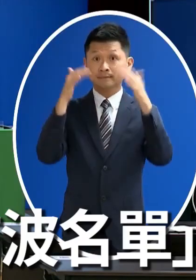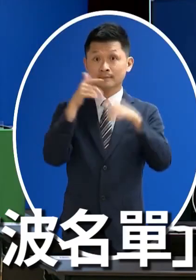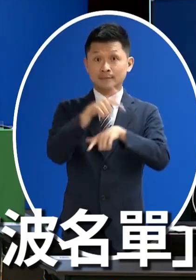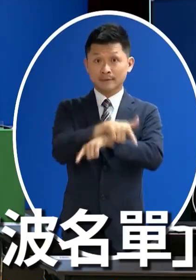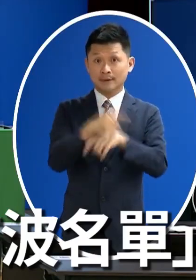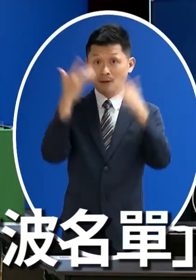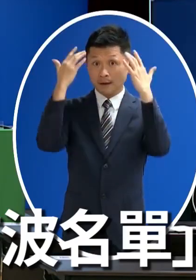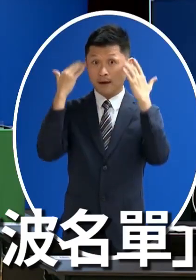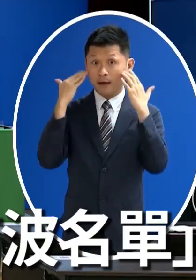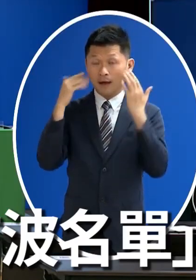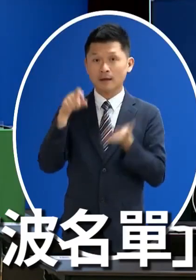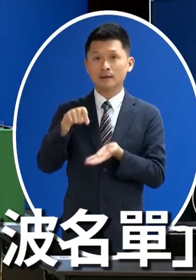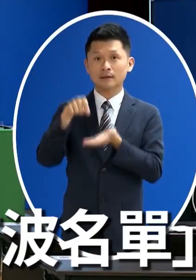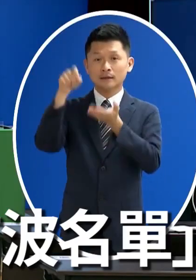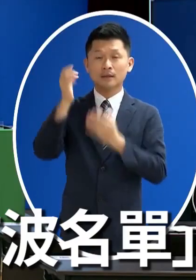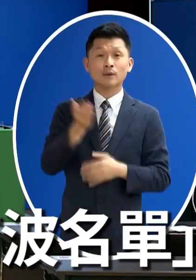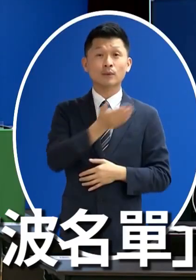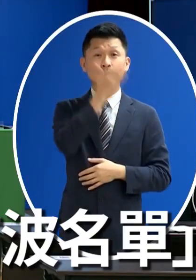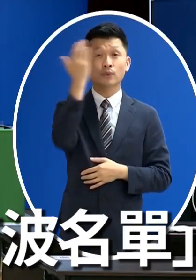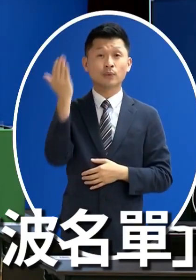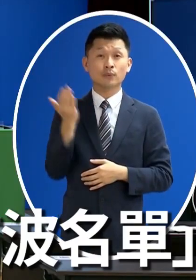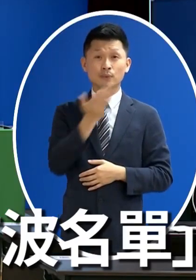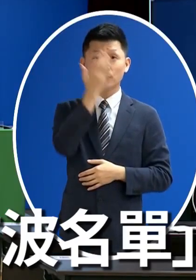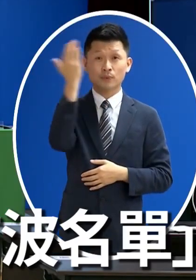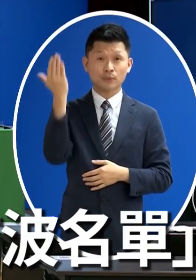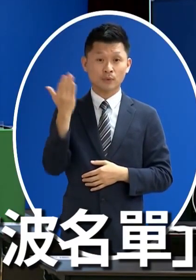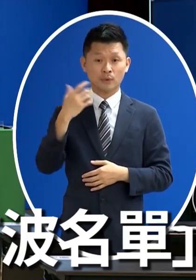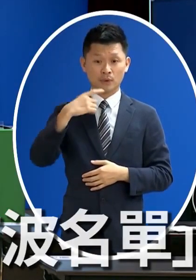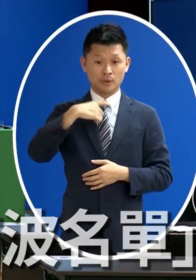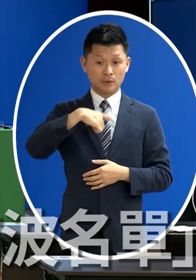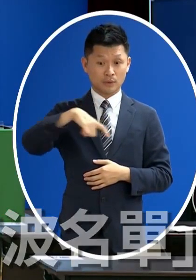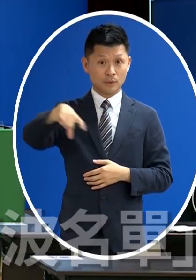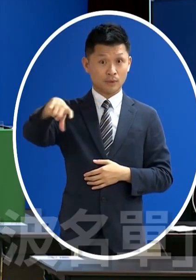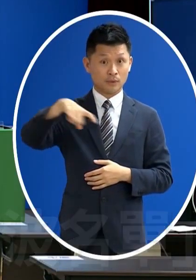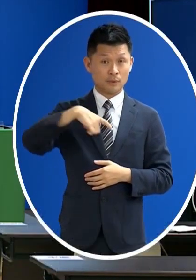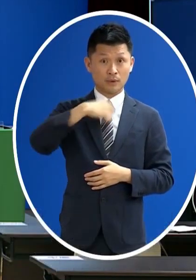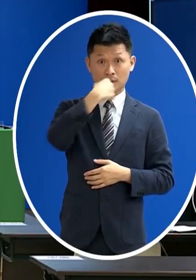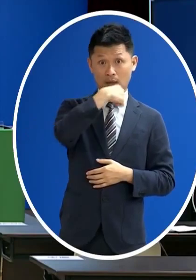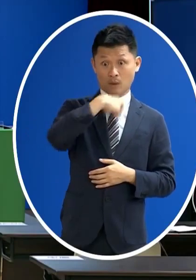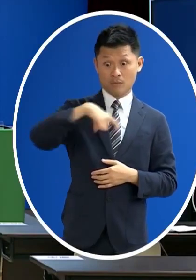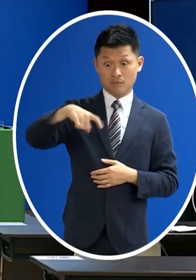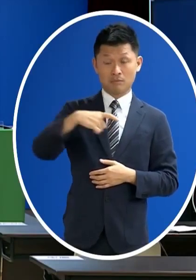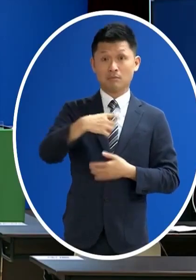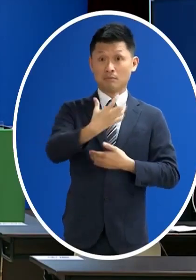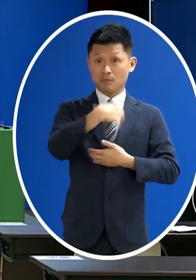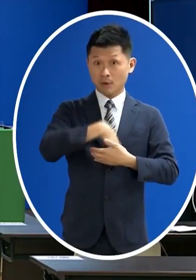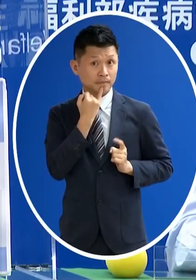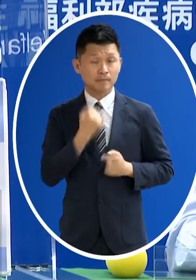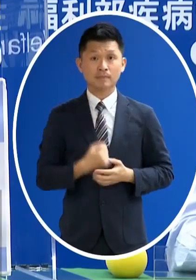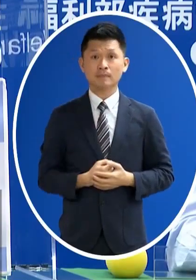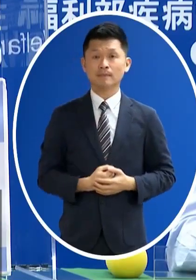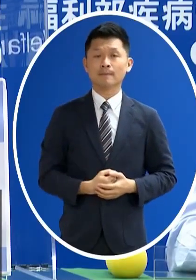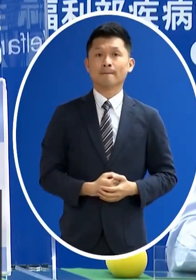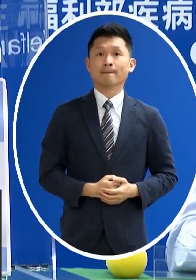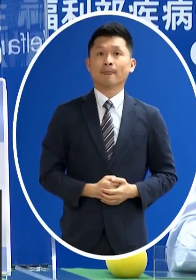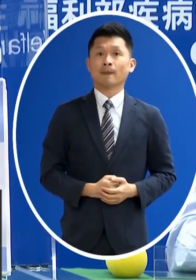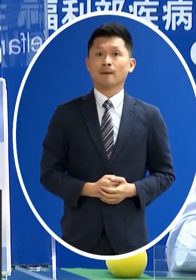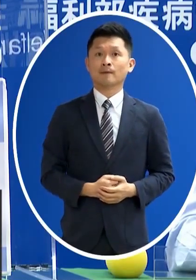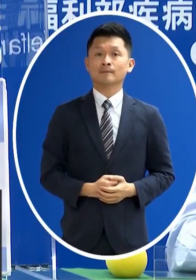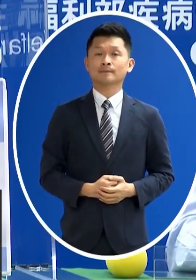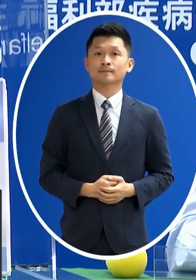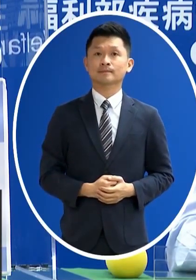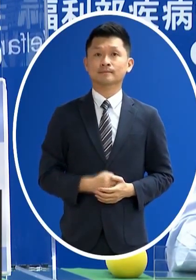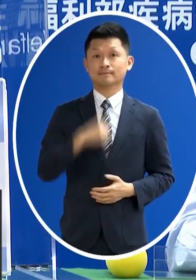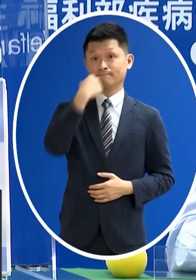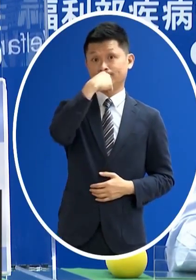推出所谓的旅游泡泡，把台湾也列入首波的优先名单，不晓得指挥中心怎么看？ 对，当然